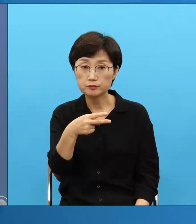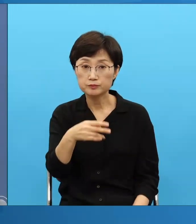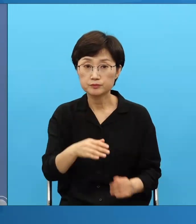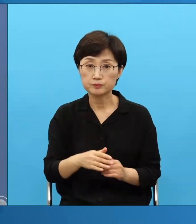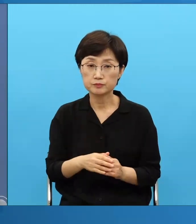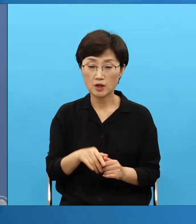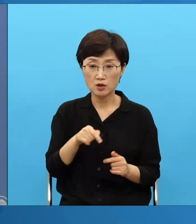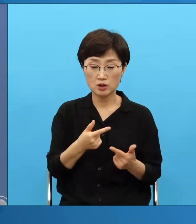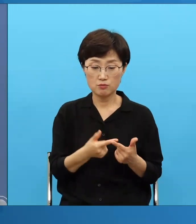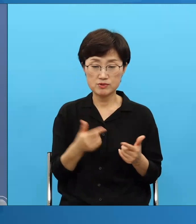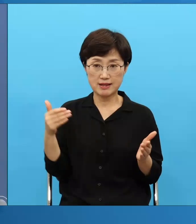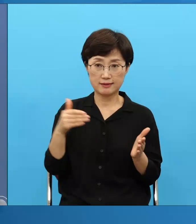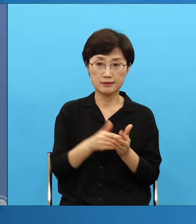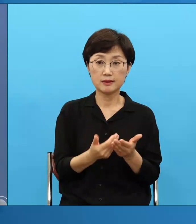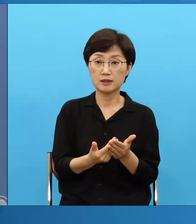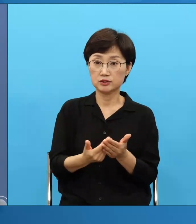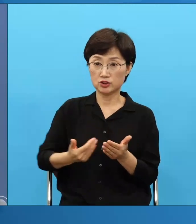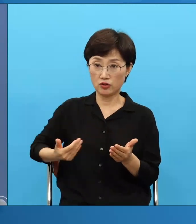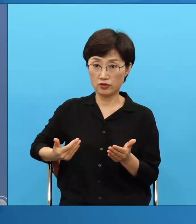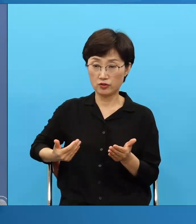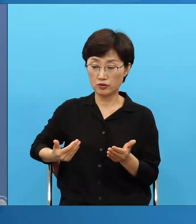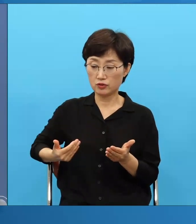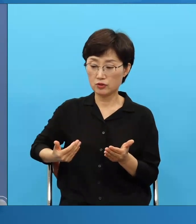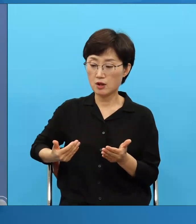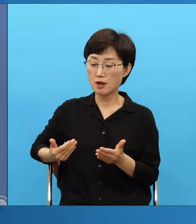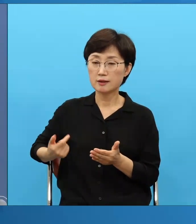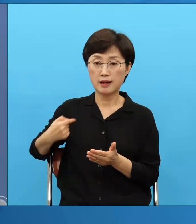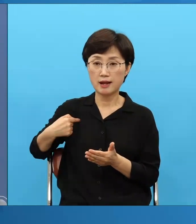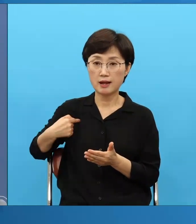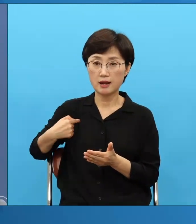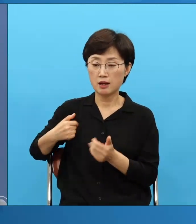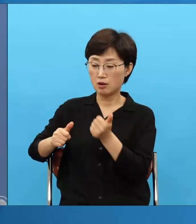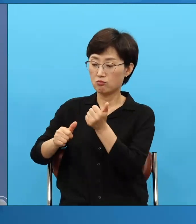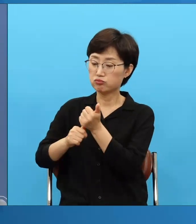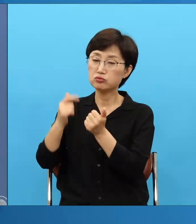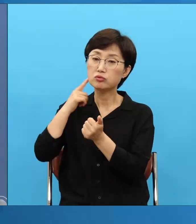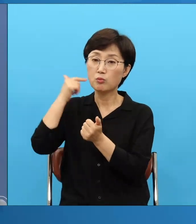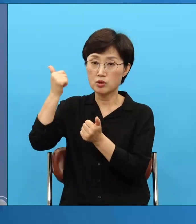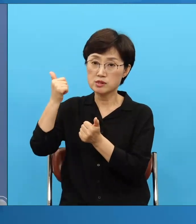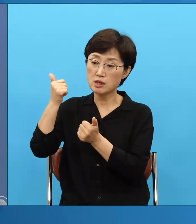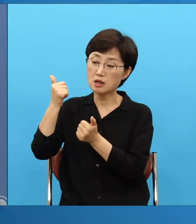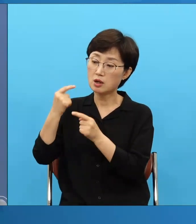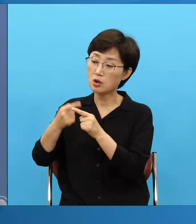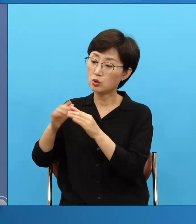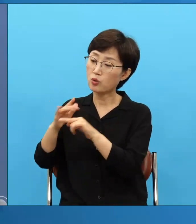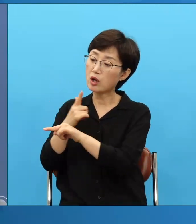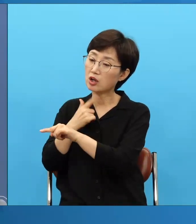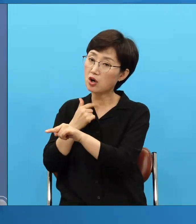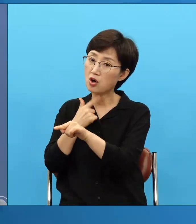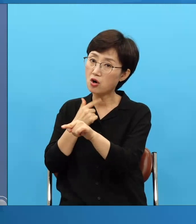여기 오기 전에 6군데 교회 부교육자였어요. And before coming to this church, I was an associate pastor for